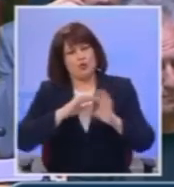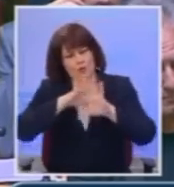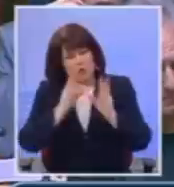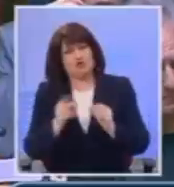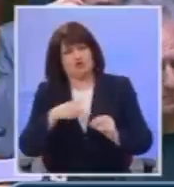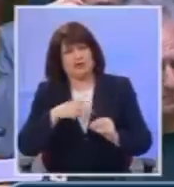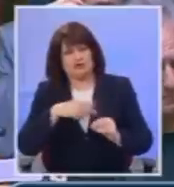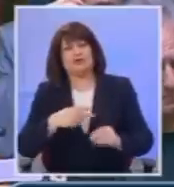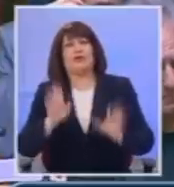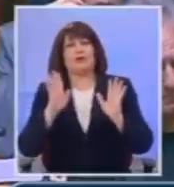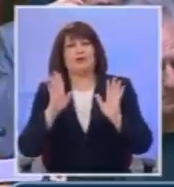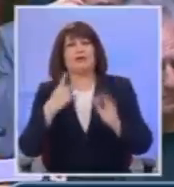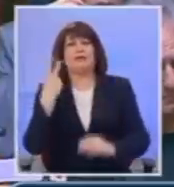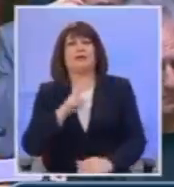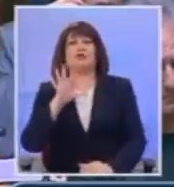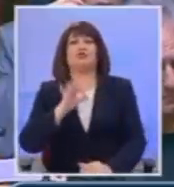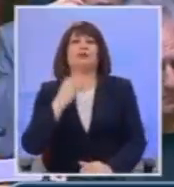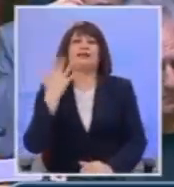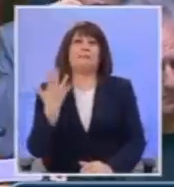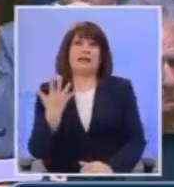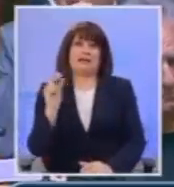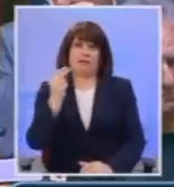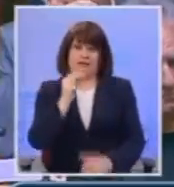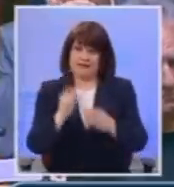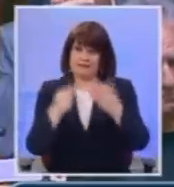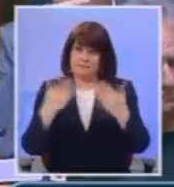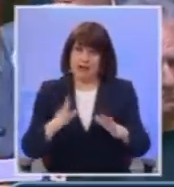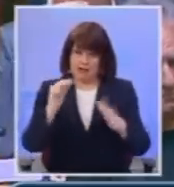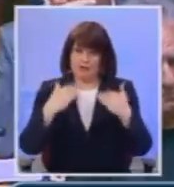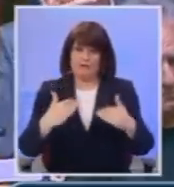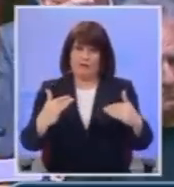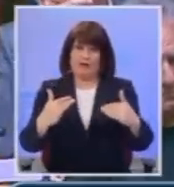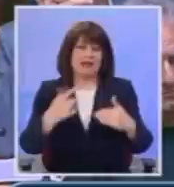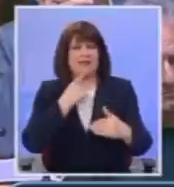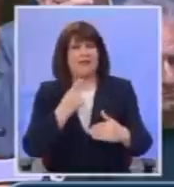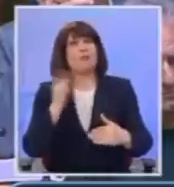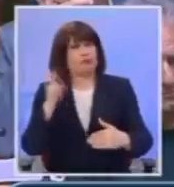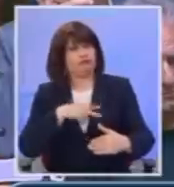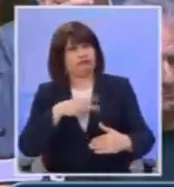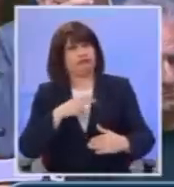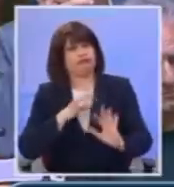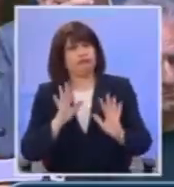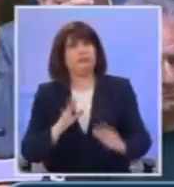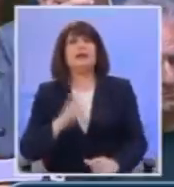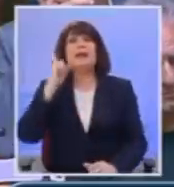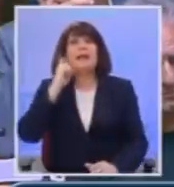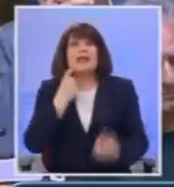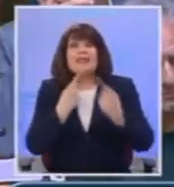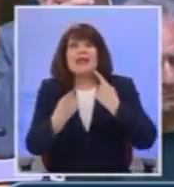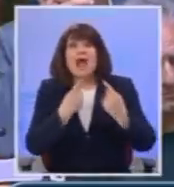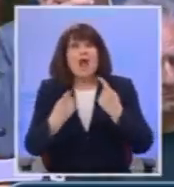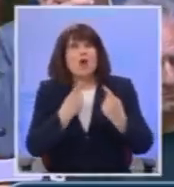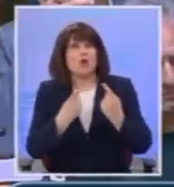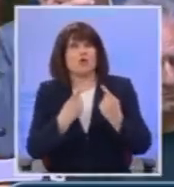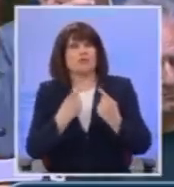του νόμου που ψήφισε με 255 έδρες η Βουλή, αλλά είναι γνωστό ότι για εκείνο τον νόμο υπήρχε ένας διάλογος έντονος,